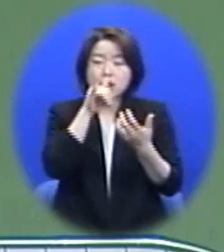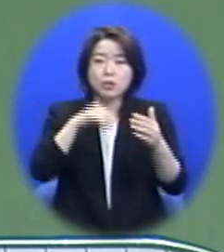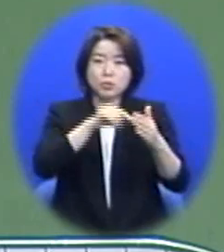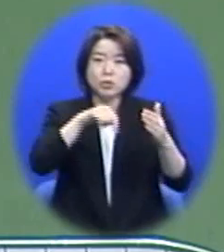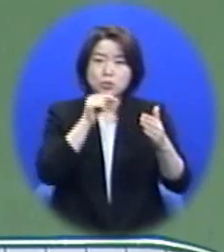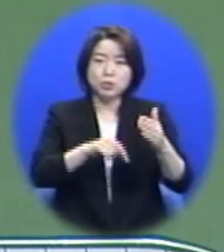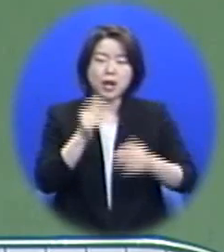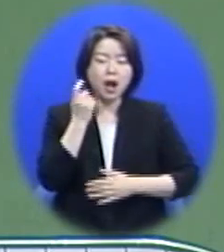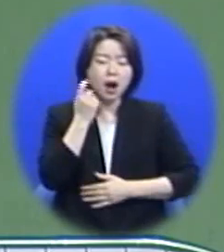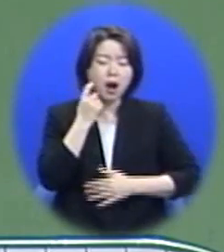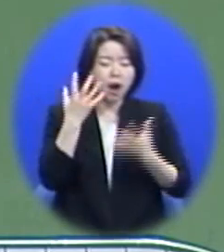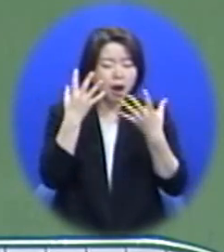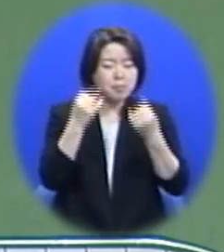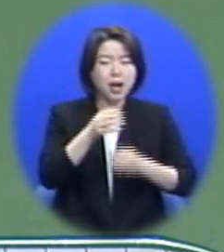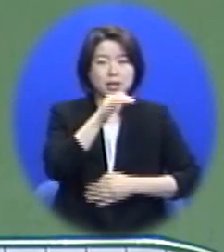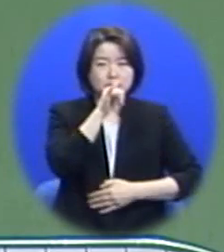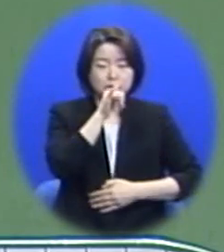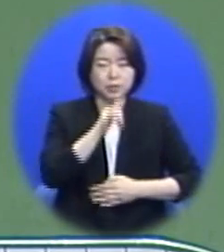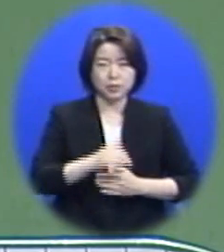거짓이